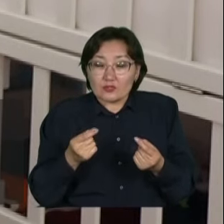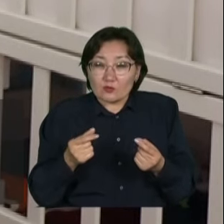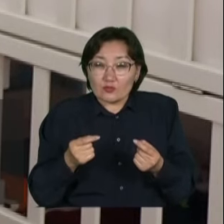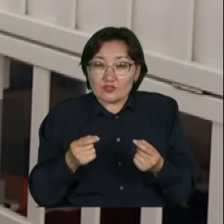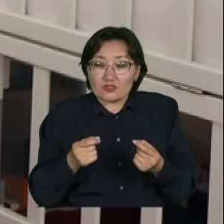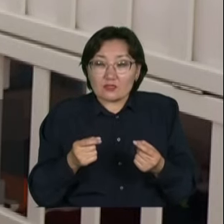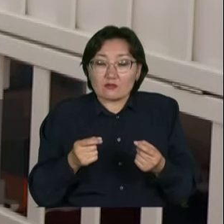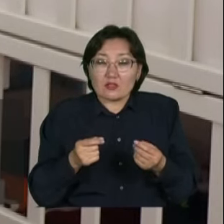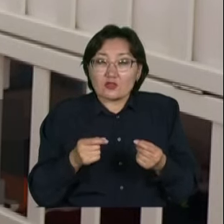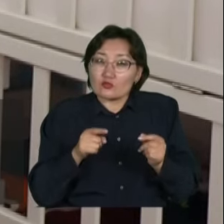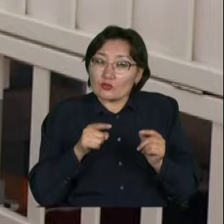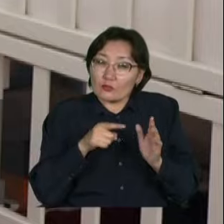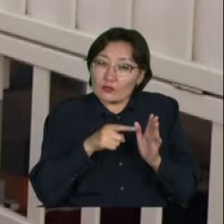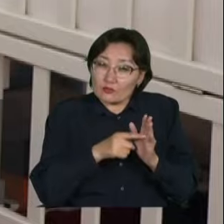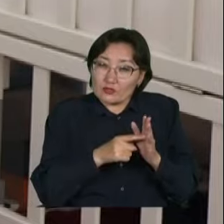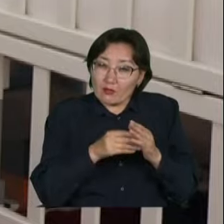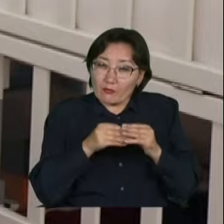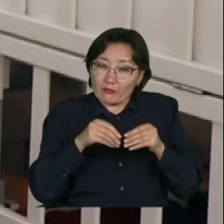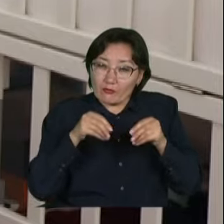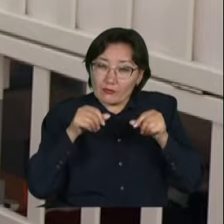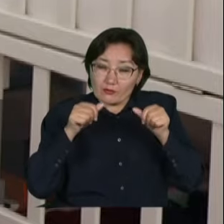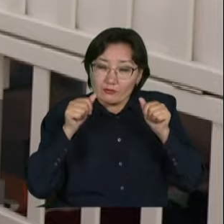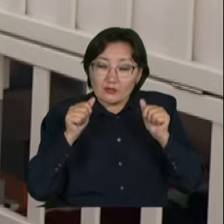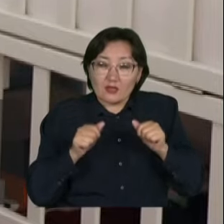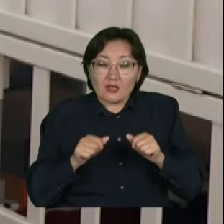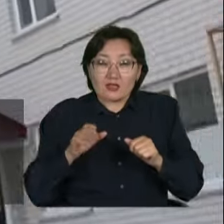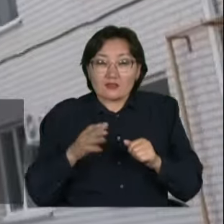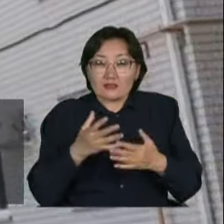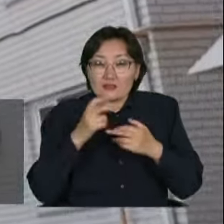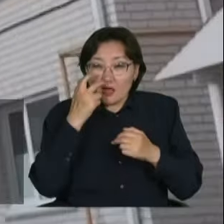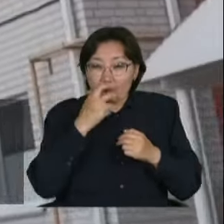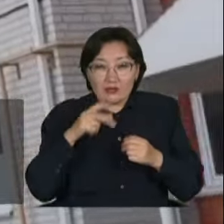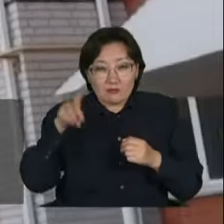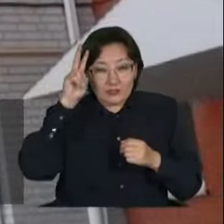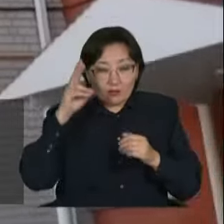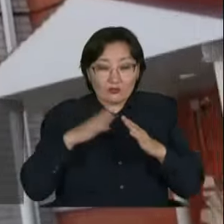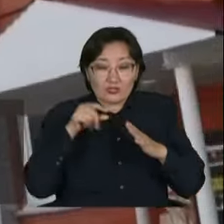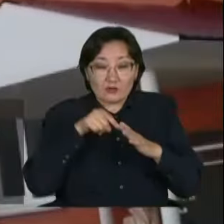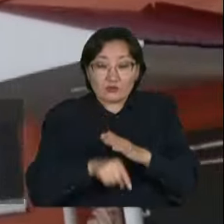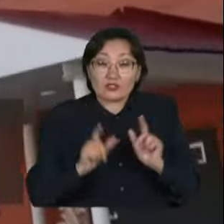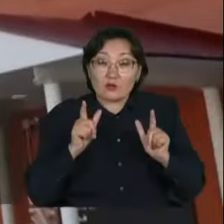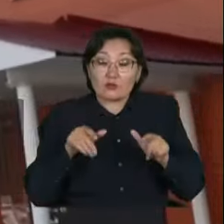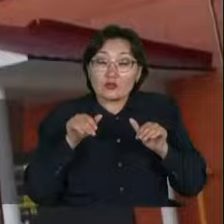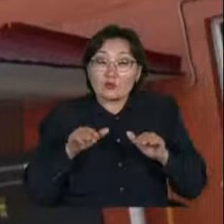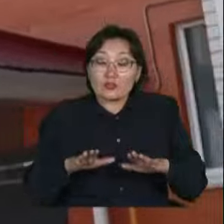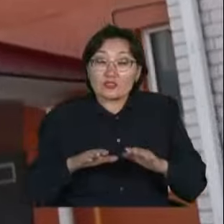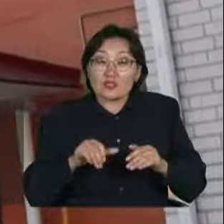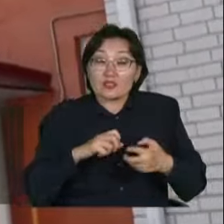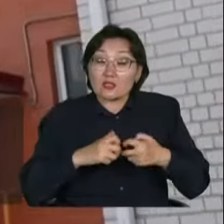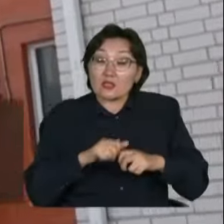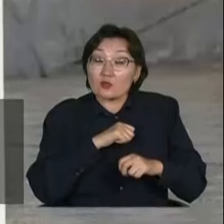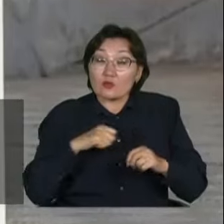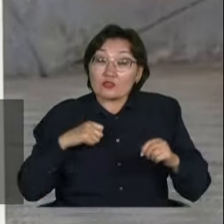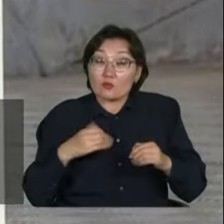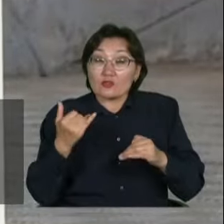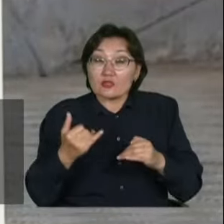он осыпается, запах септика в доме. Жители согласны решить эту проблему самостоятельно,